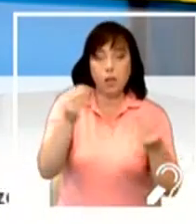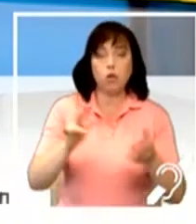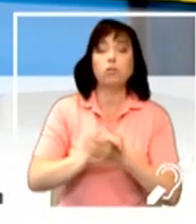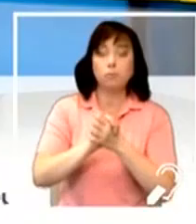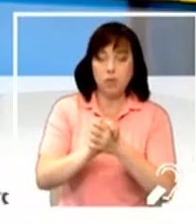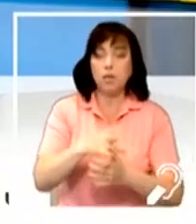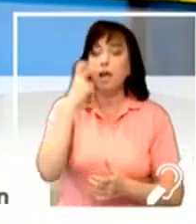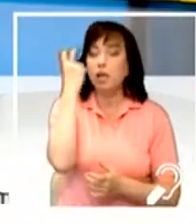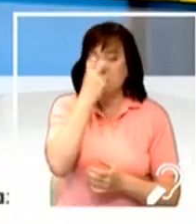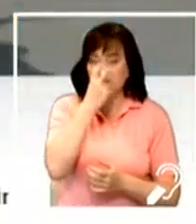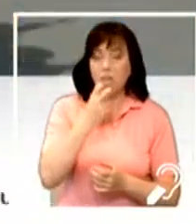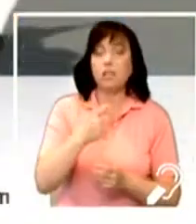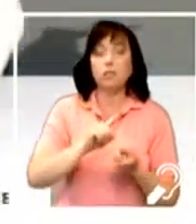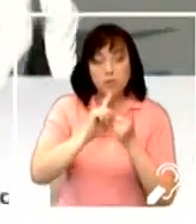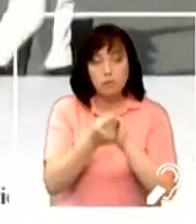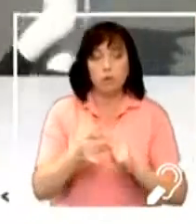în dragoste preface".